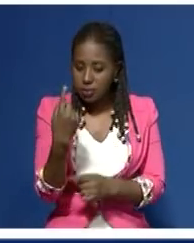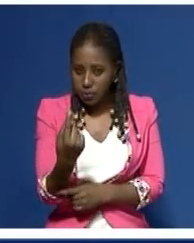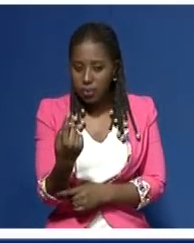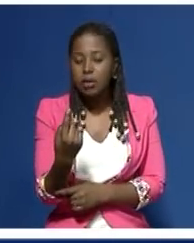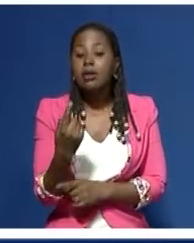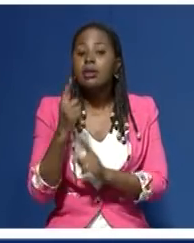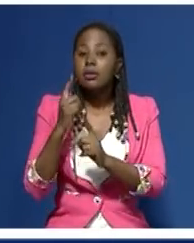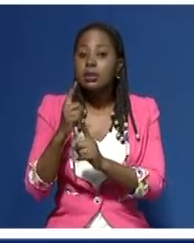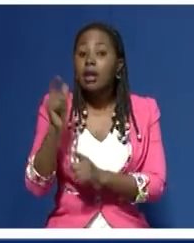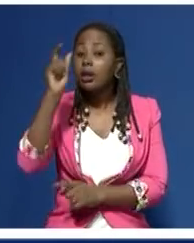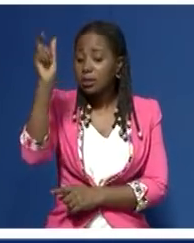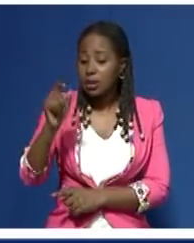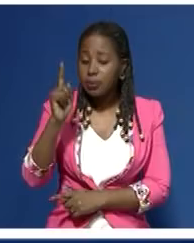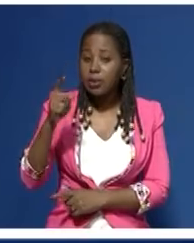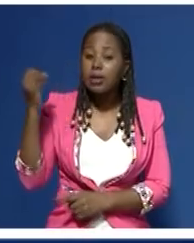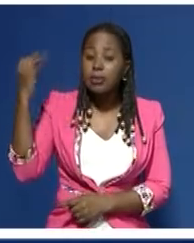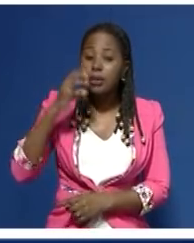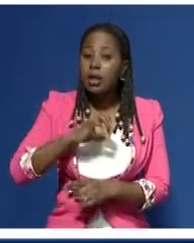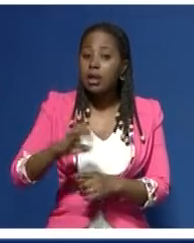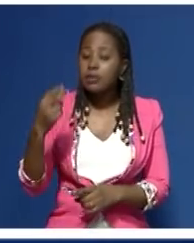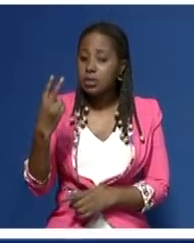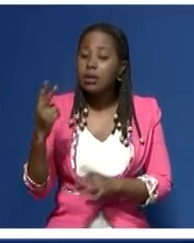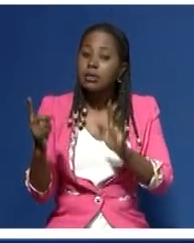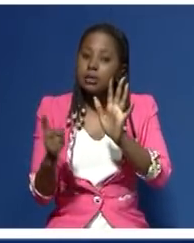80,881 ikifuatiwa na Italia ambayo ina maambukizi